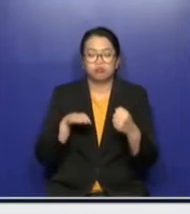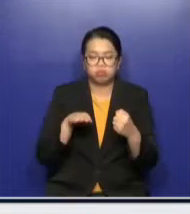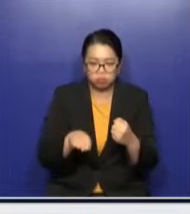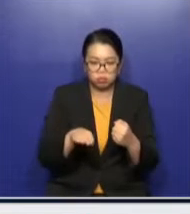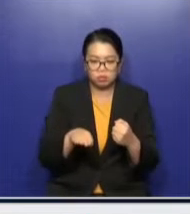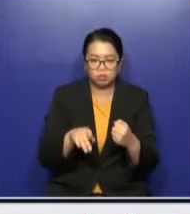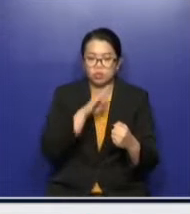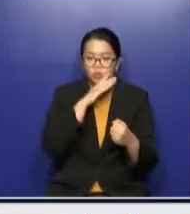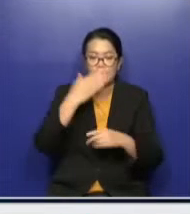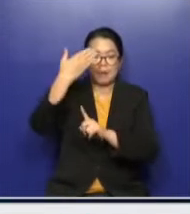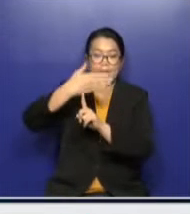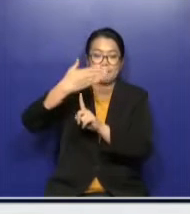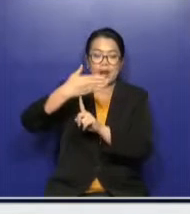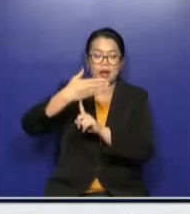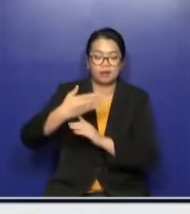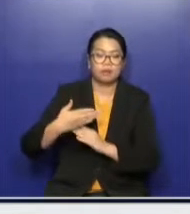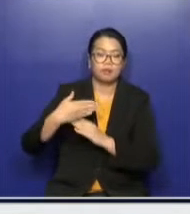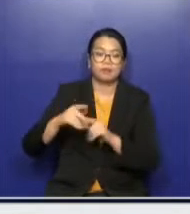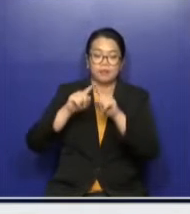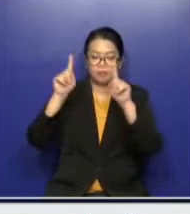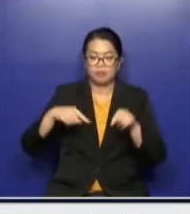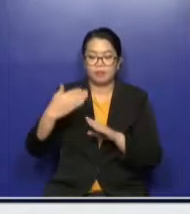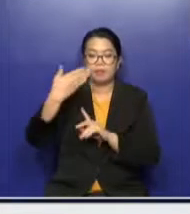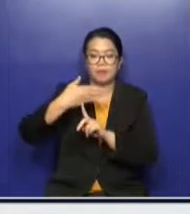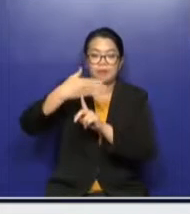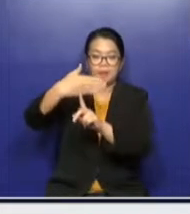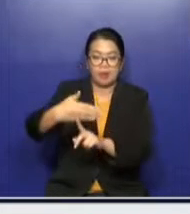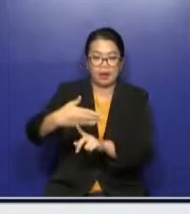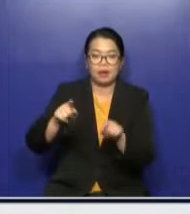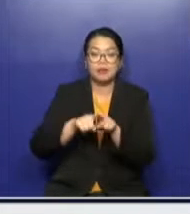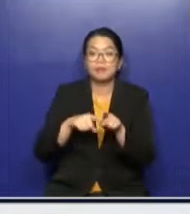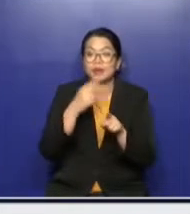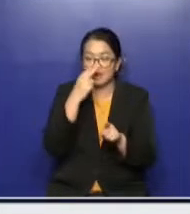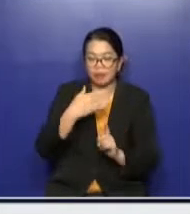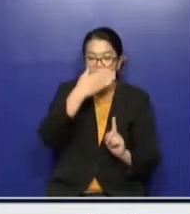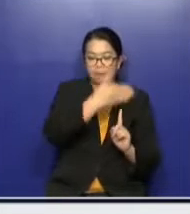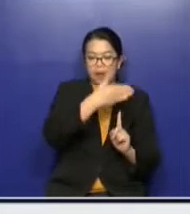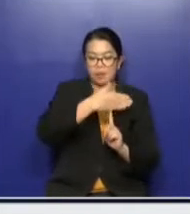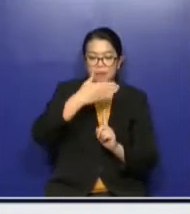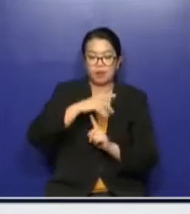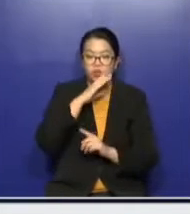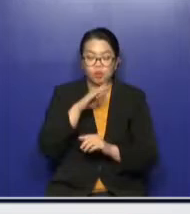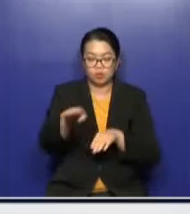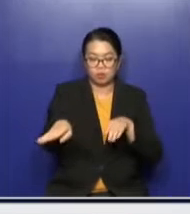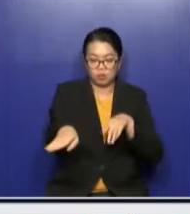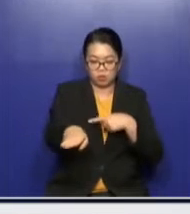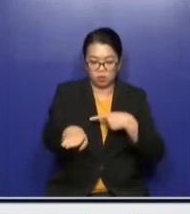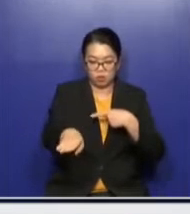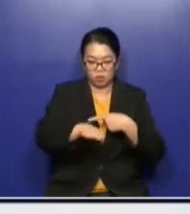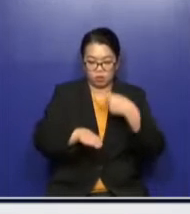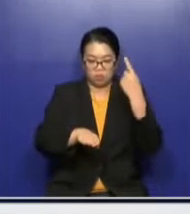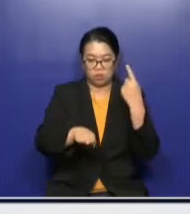คือเวลาป้ายที่เราแจ้งไปเนี่ยทะเบียนใครเนี่ยเหมือนตามห้างเนี่ยใช่ไหมฮะมันก็จะดีดขึ้นถ้ามันถูกต้องเพราะนั้นใคร